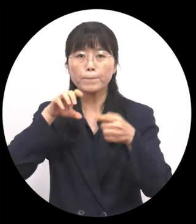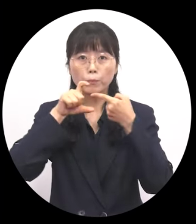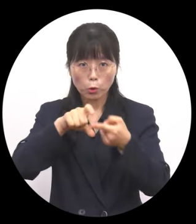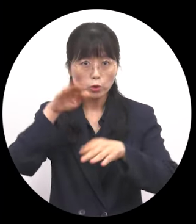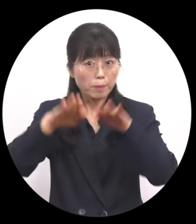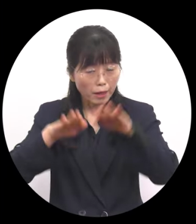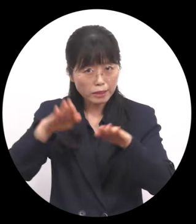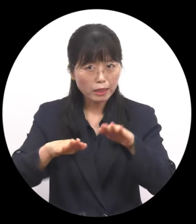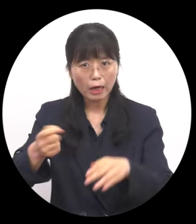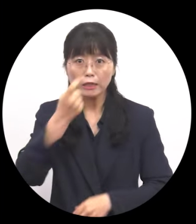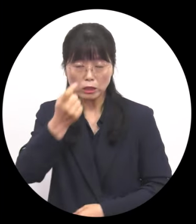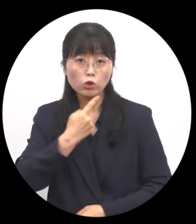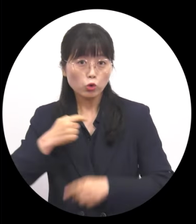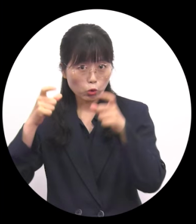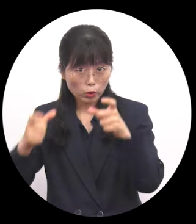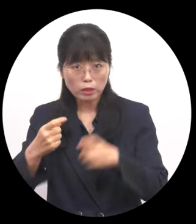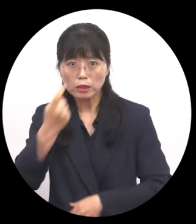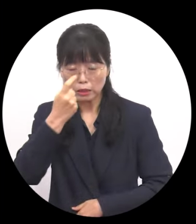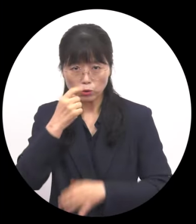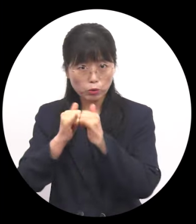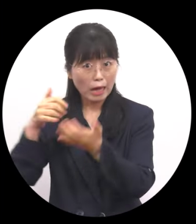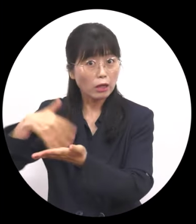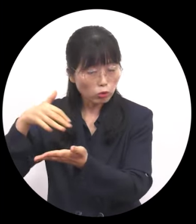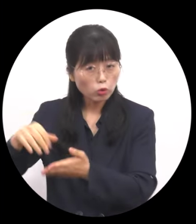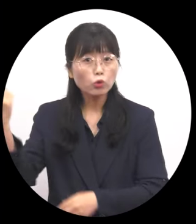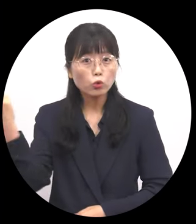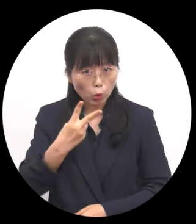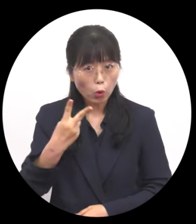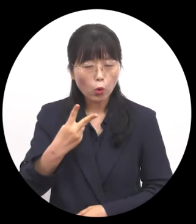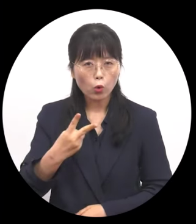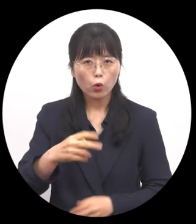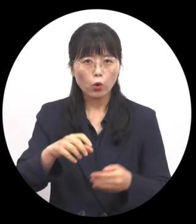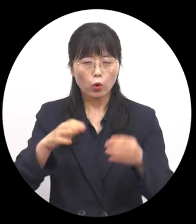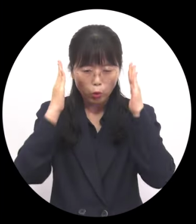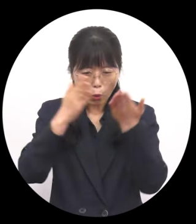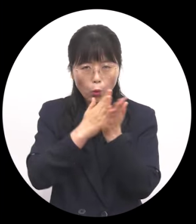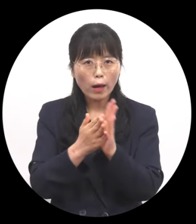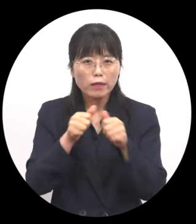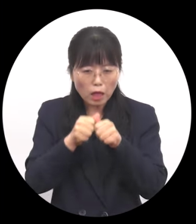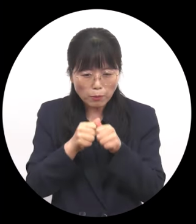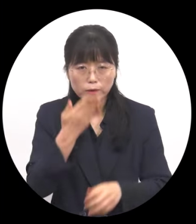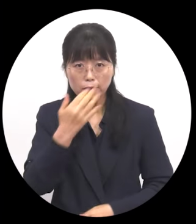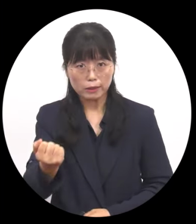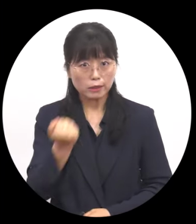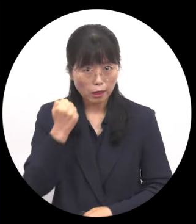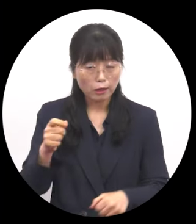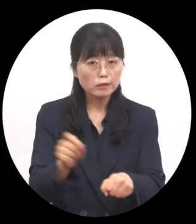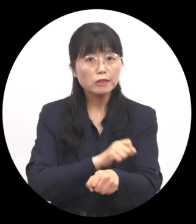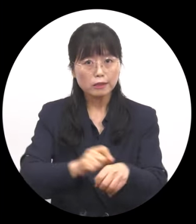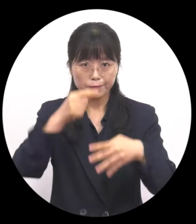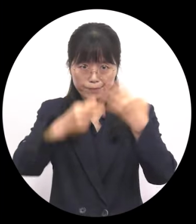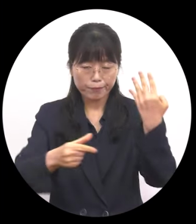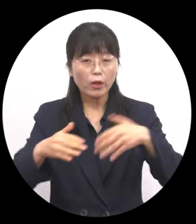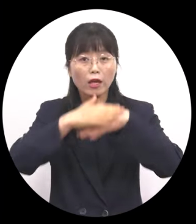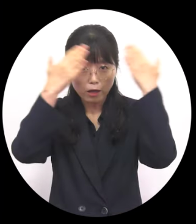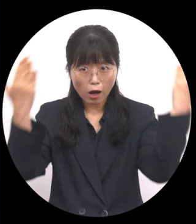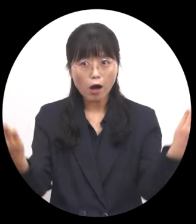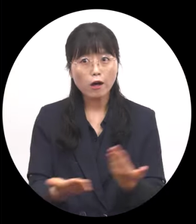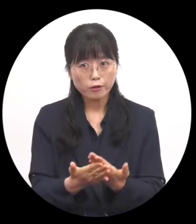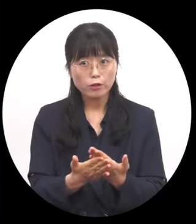편차, 이수 단위, 이수자수 뿐만 아니라 교과 세부 능력 및 특기사항까지